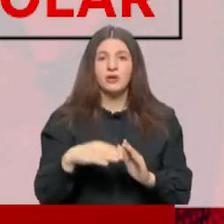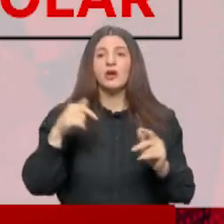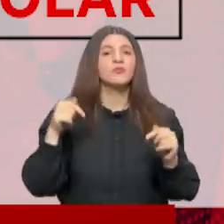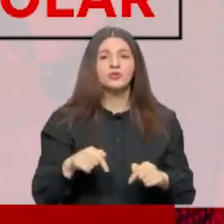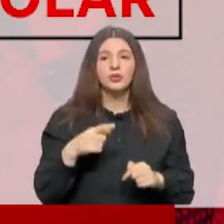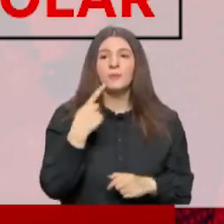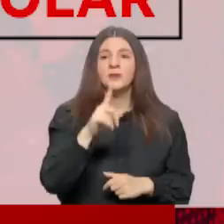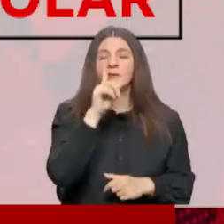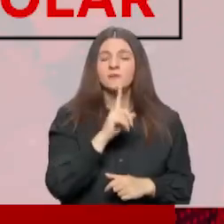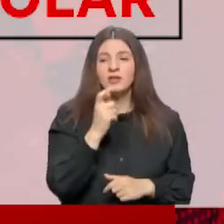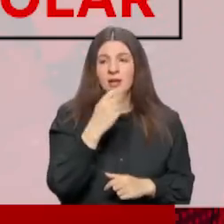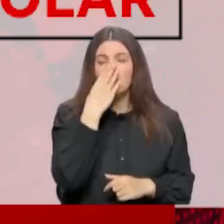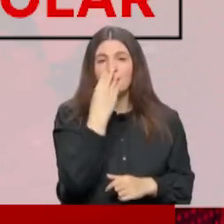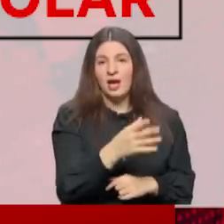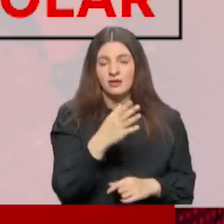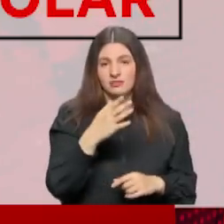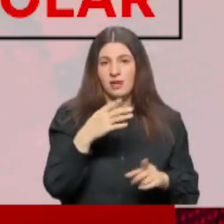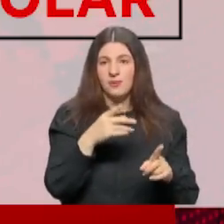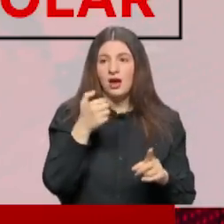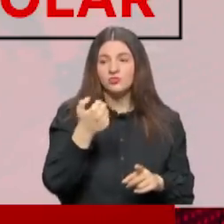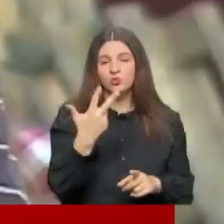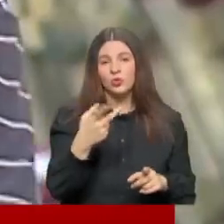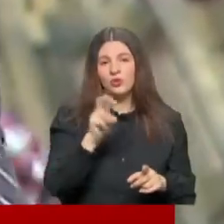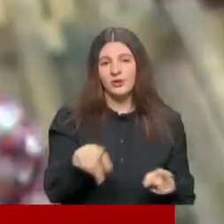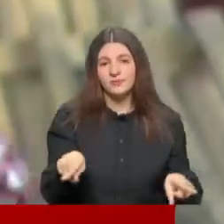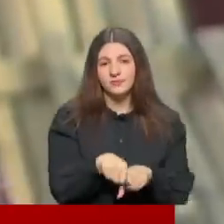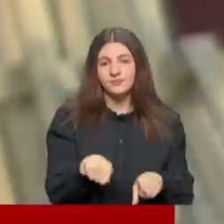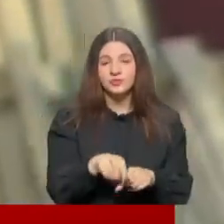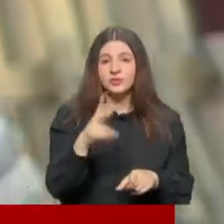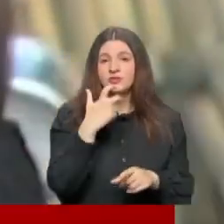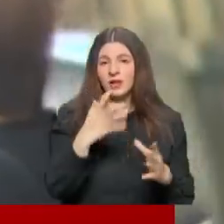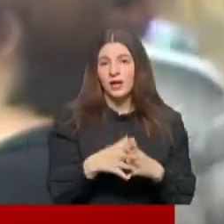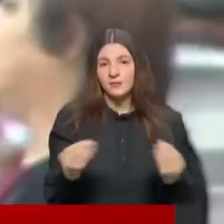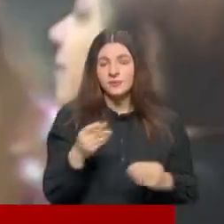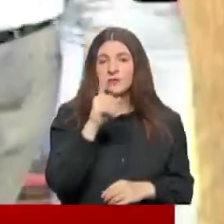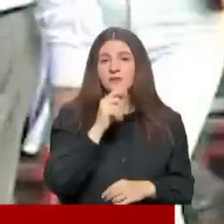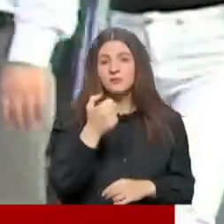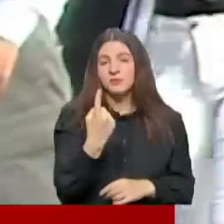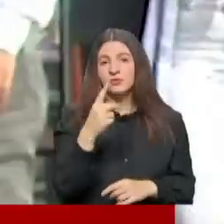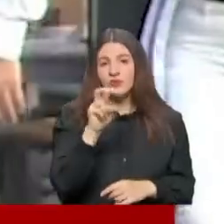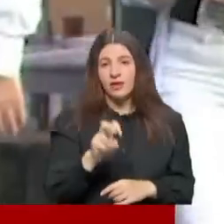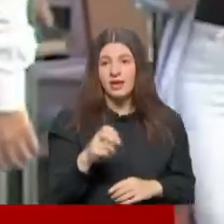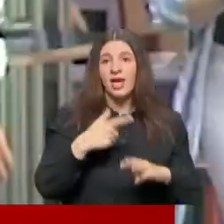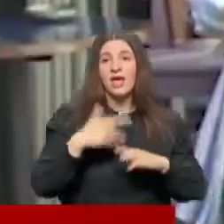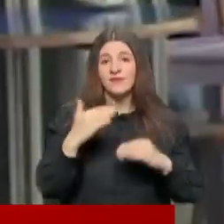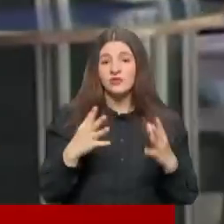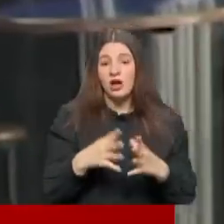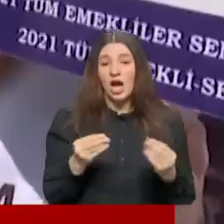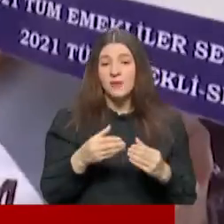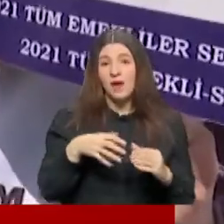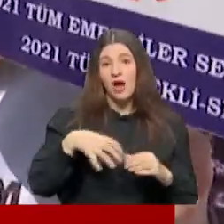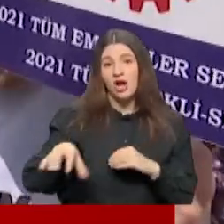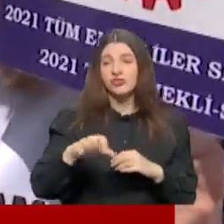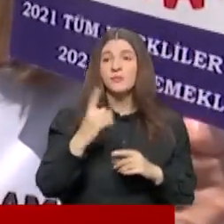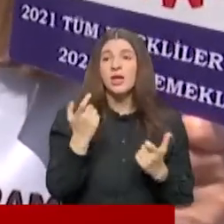Bugün 1100 liralık bayram ikramiyesi 63 dolara denk geliyor. 3 yıldaki kayıp 161 dolar. Enflasyon kaybı hariç.